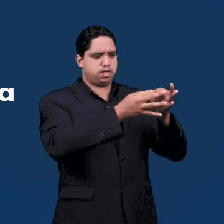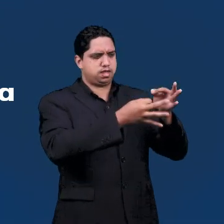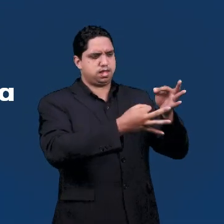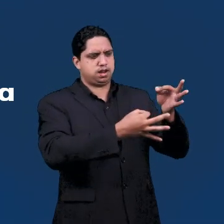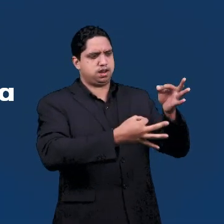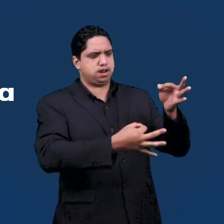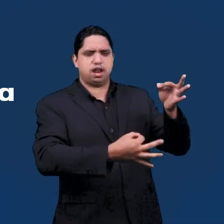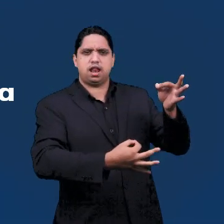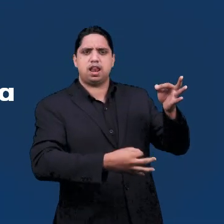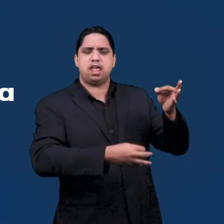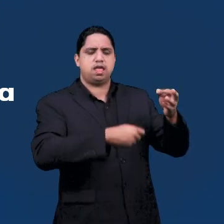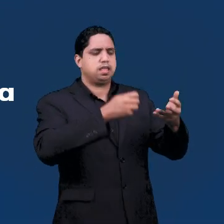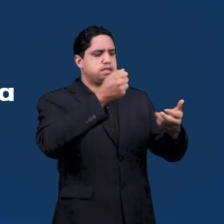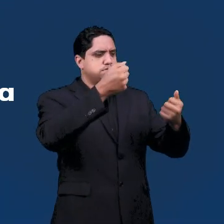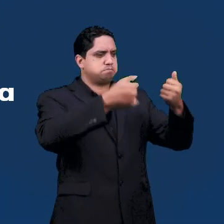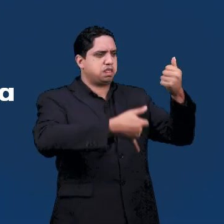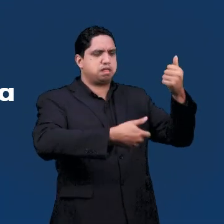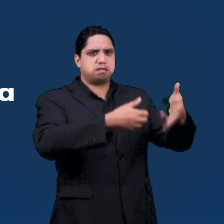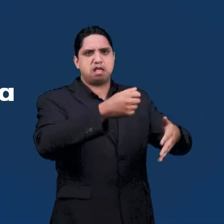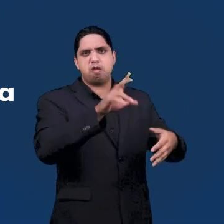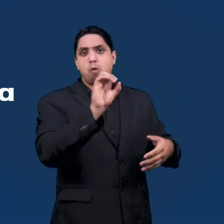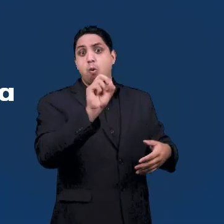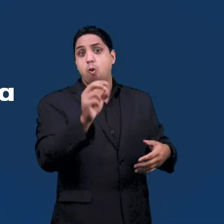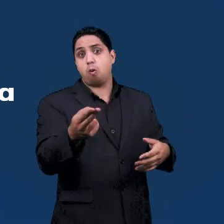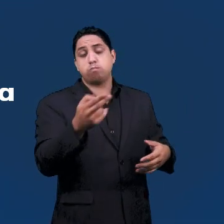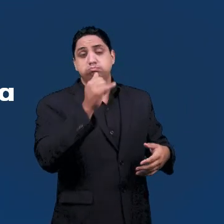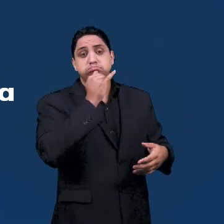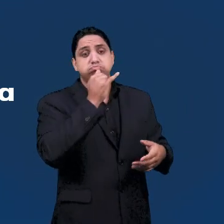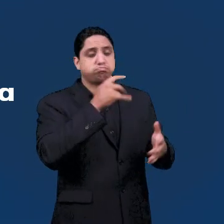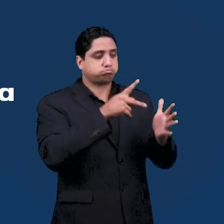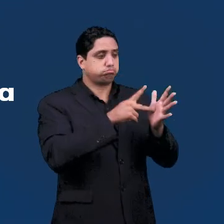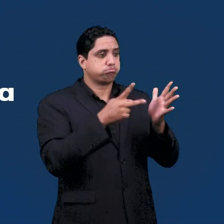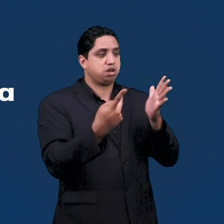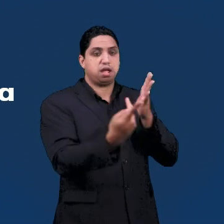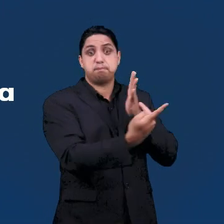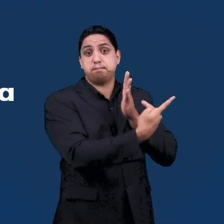христианству через призму стоиков.